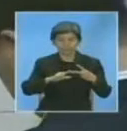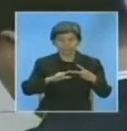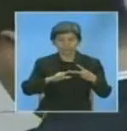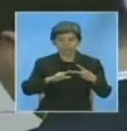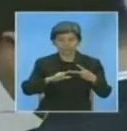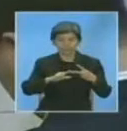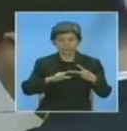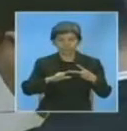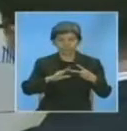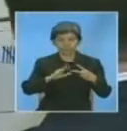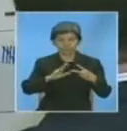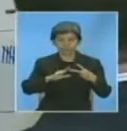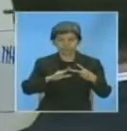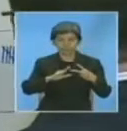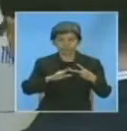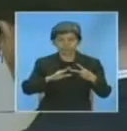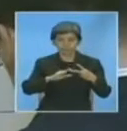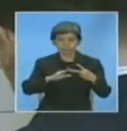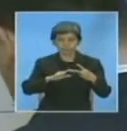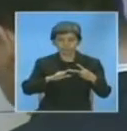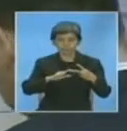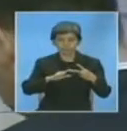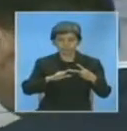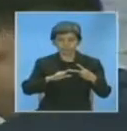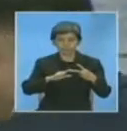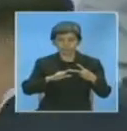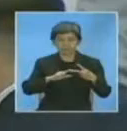สุรชัย